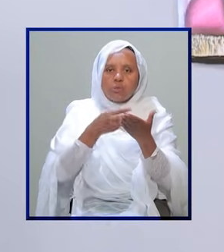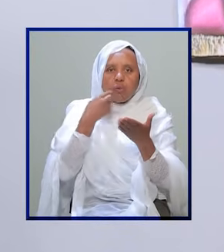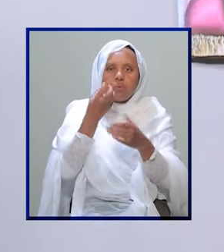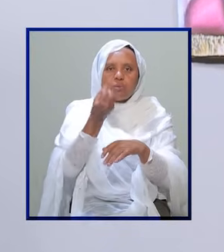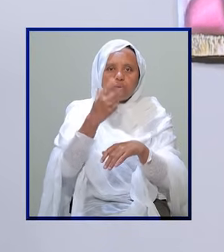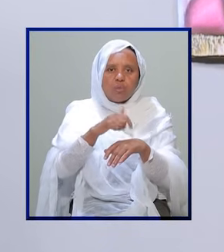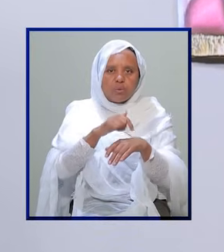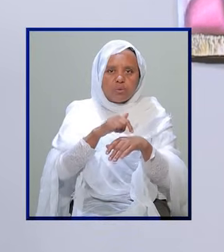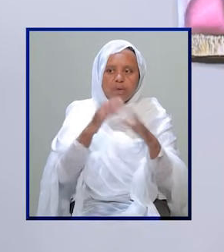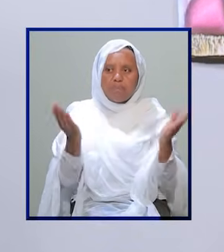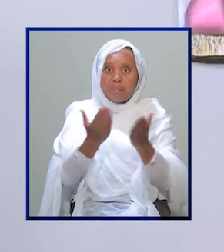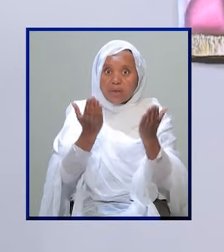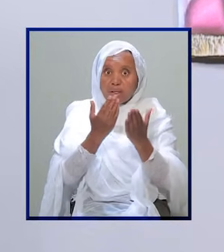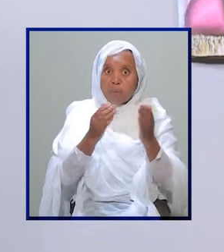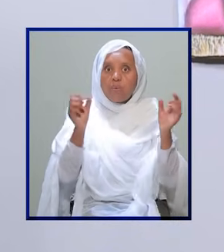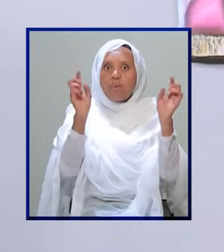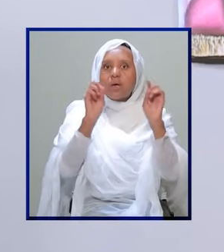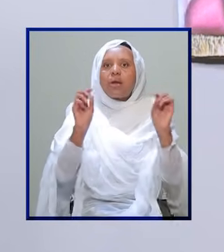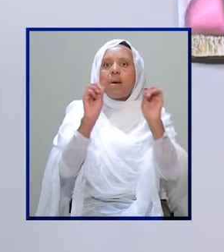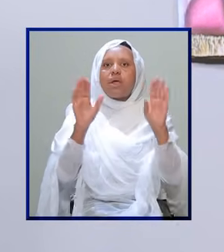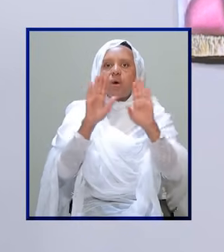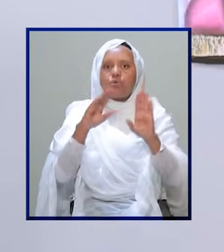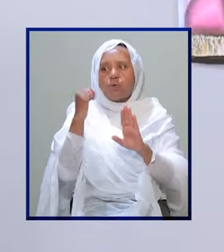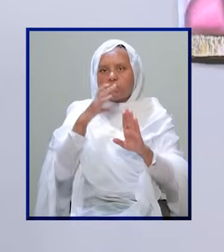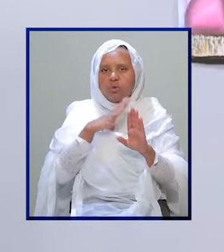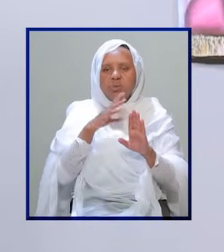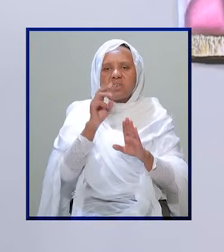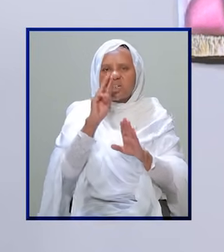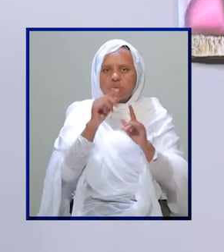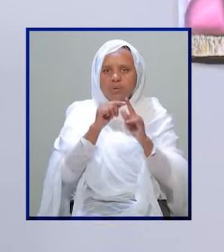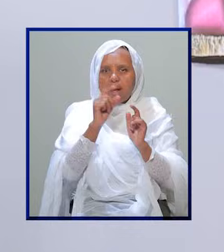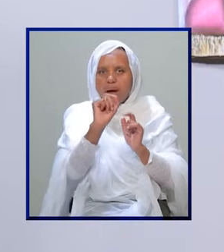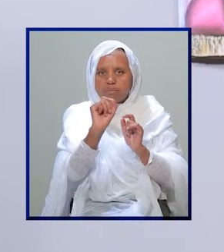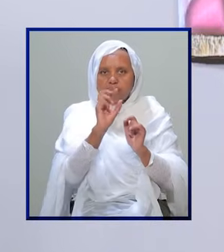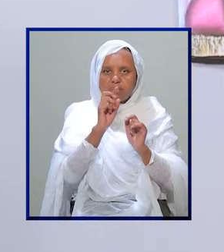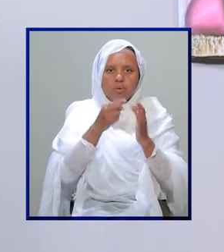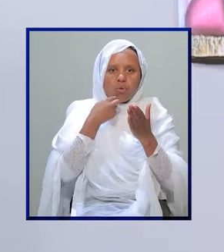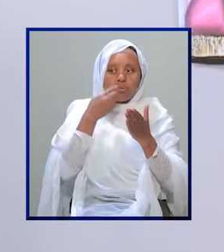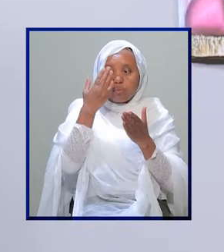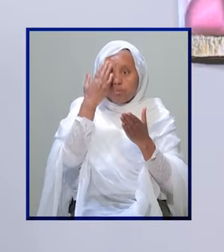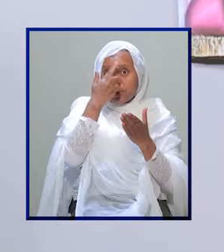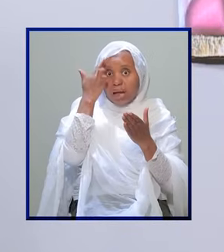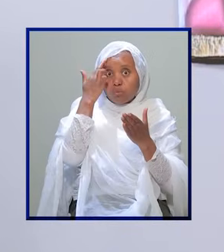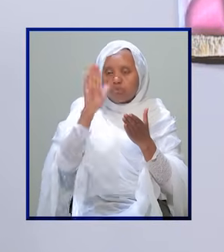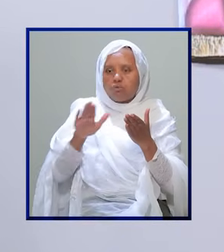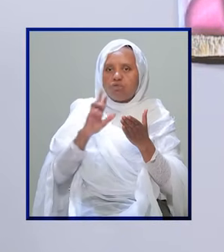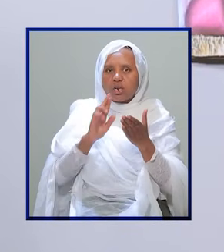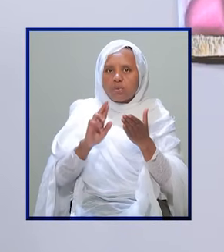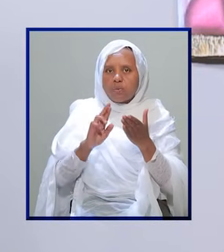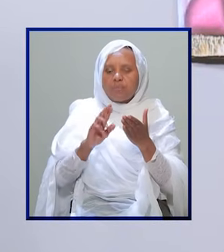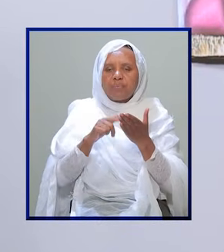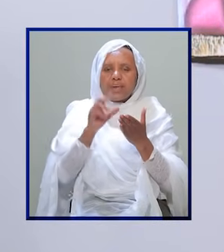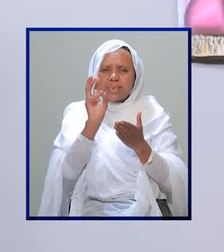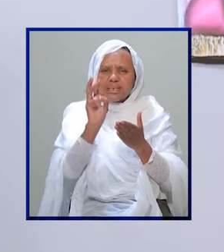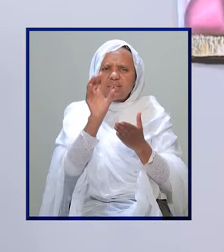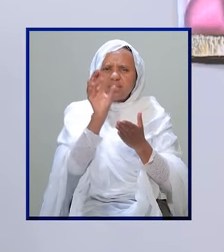ብዙ ጊዜ የሚበረታታው ቅዳሜና እሁድ ነው፣ ሌሎች ሰዎች ከሰኞ እስከ አርብ እንዲቆርቡ። ምክንያቱም ልጆች ናቸው። እስከ